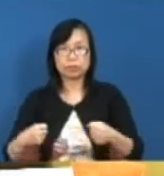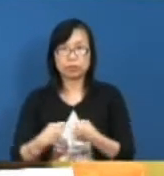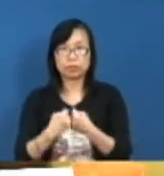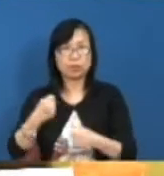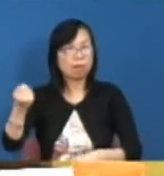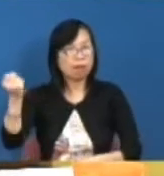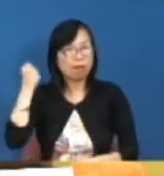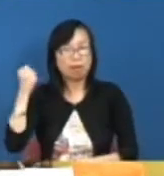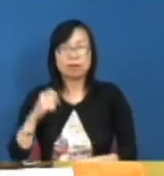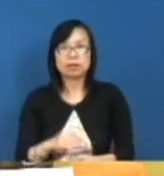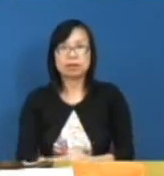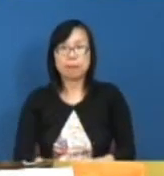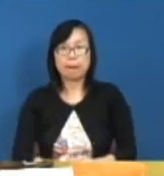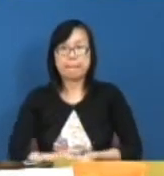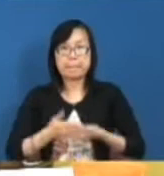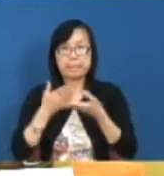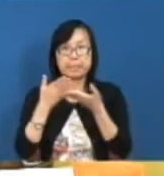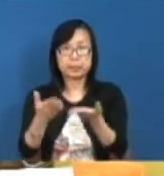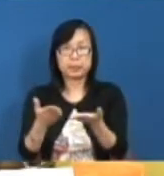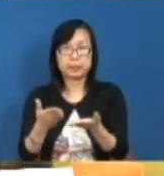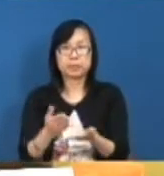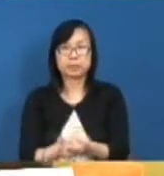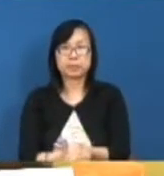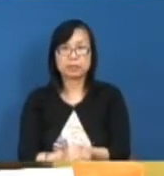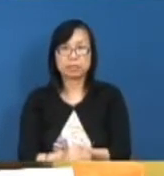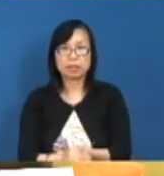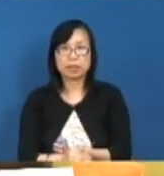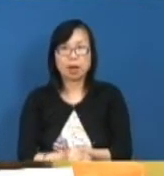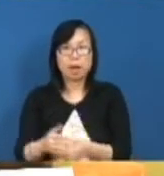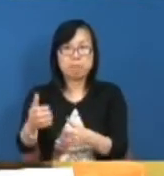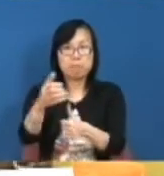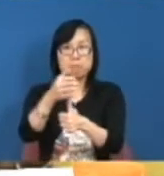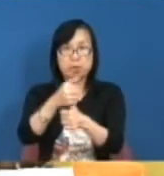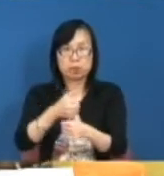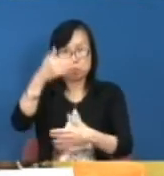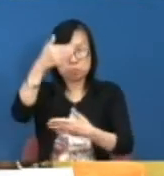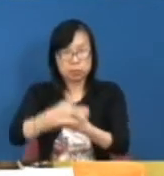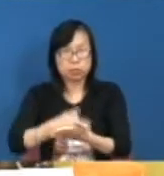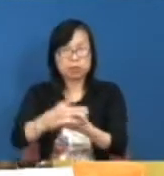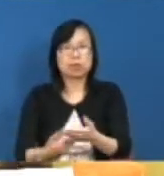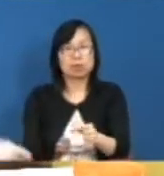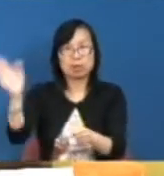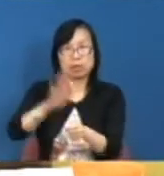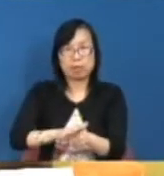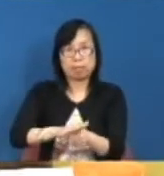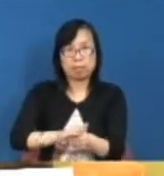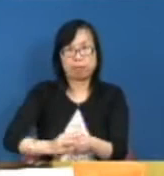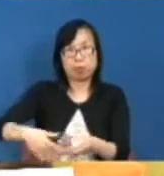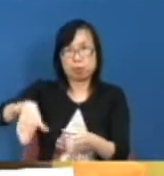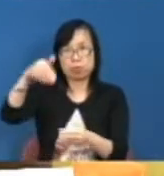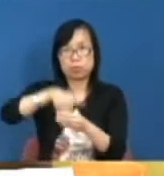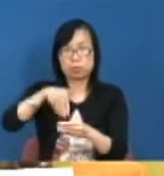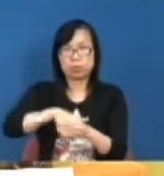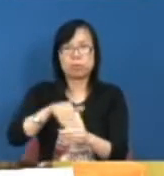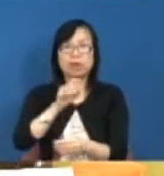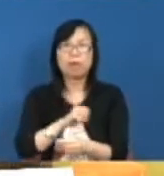出嚟拎一個方案出嚟，剝奪我哋嘅補選權，跟住話俾大家聽係唔使